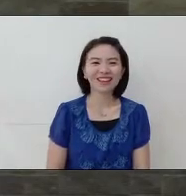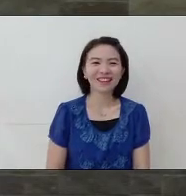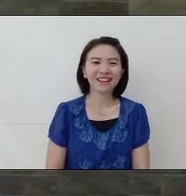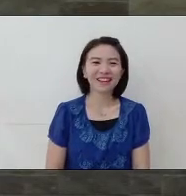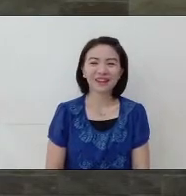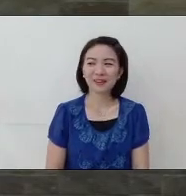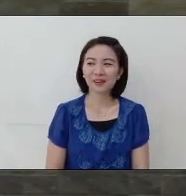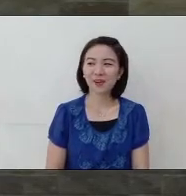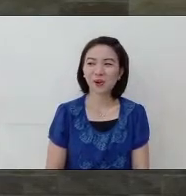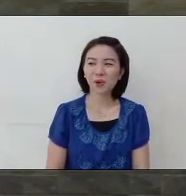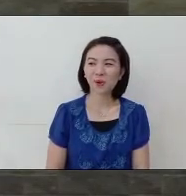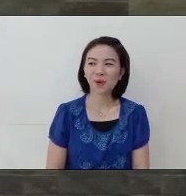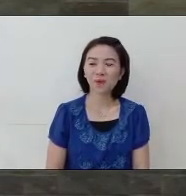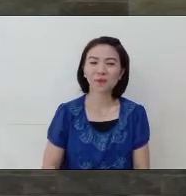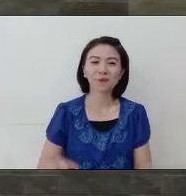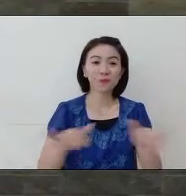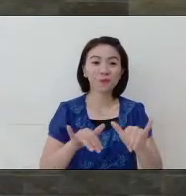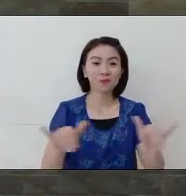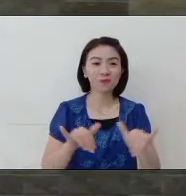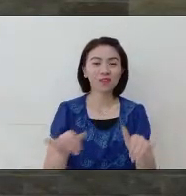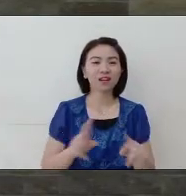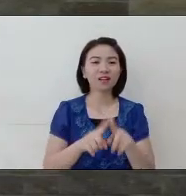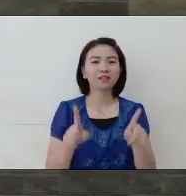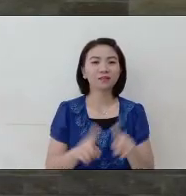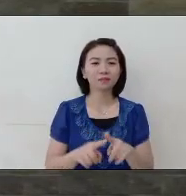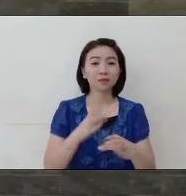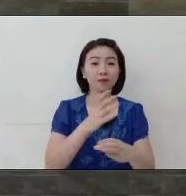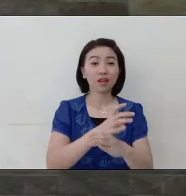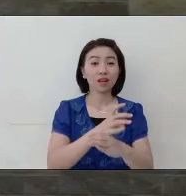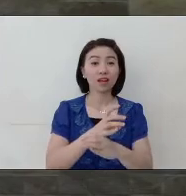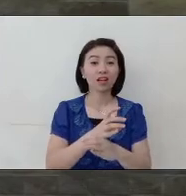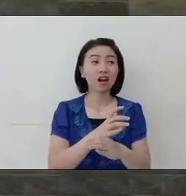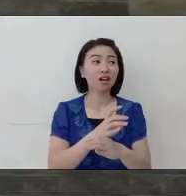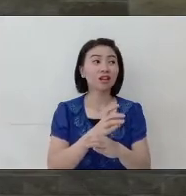Meron namang bago pa yung kaha, pero